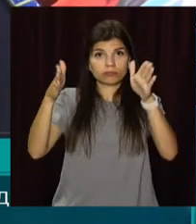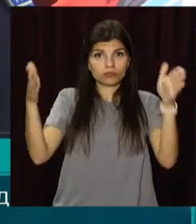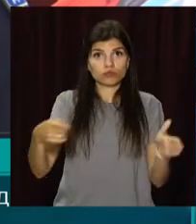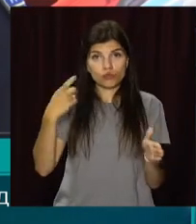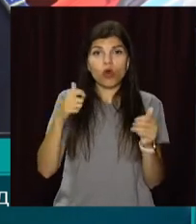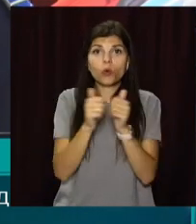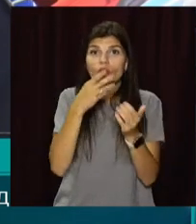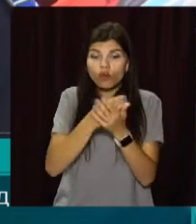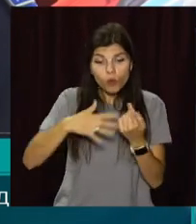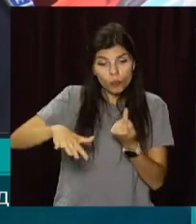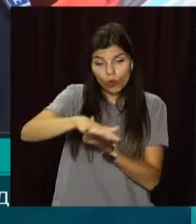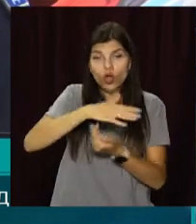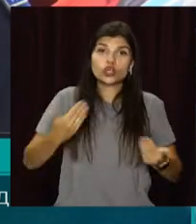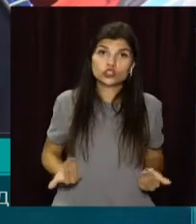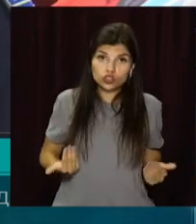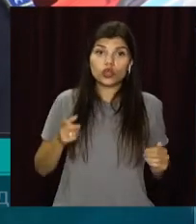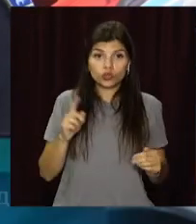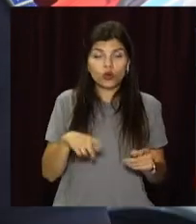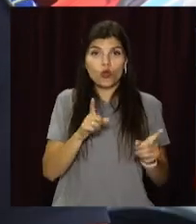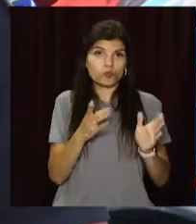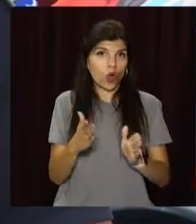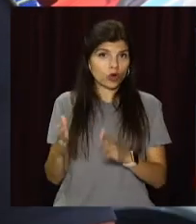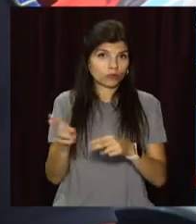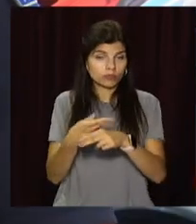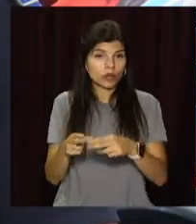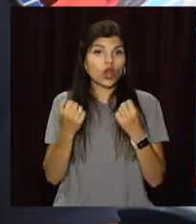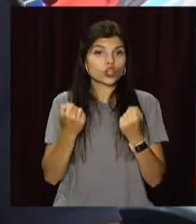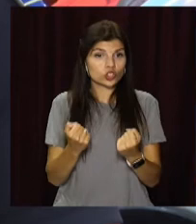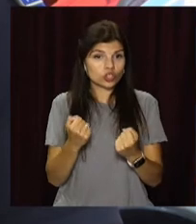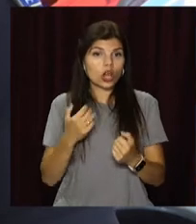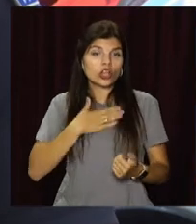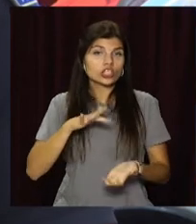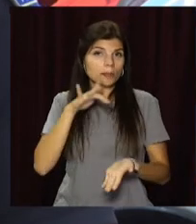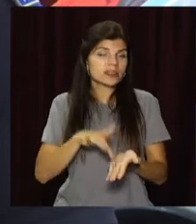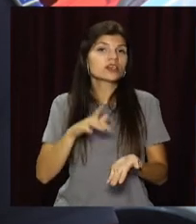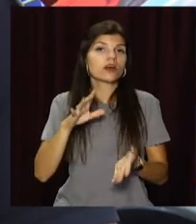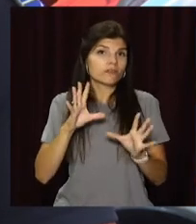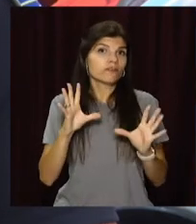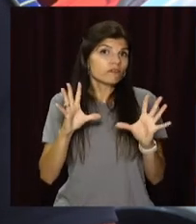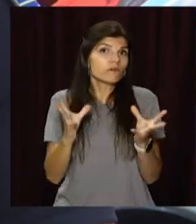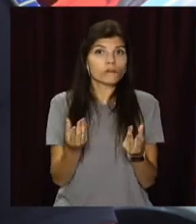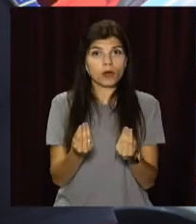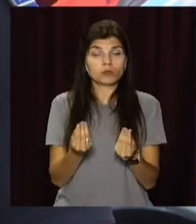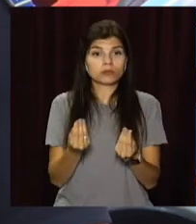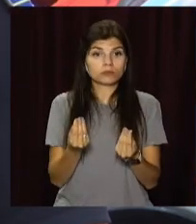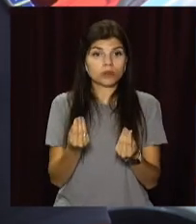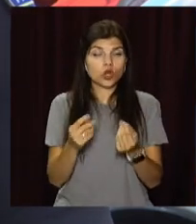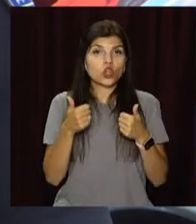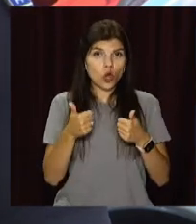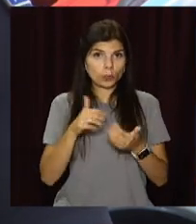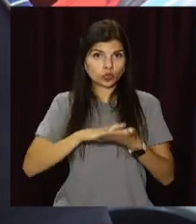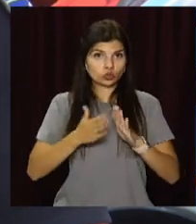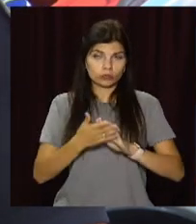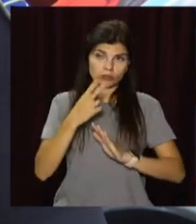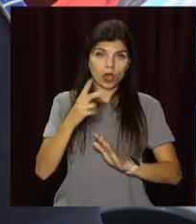своїх приміщень, біля своїх помешкань також наводили лад, тримали наше місто загалом в доброму стані, тому